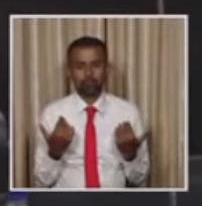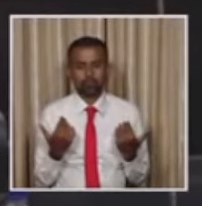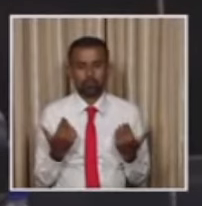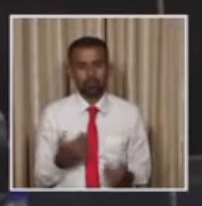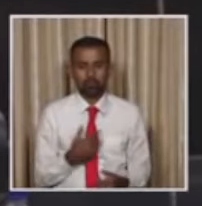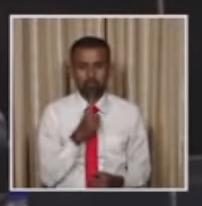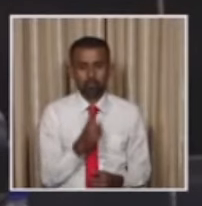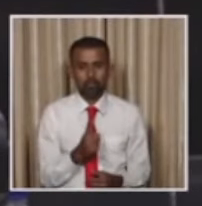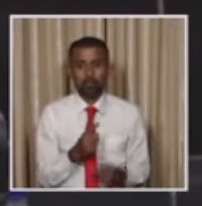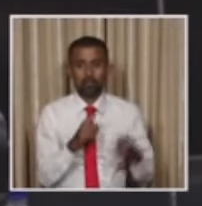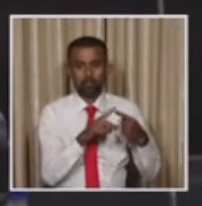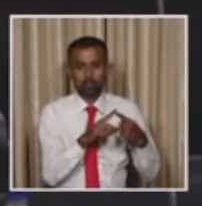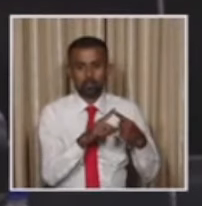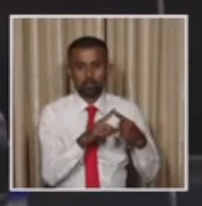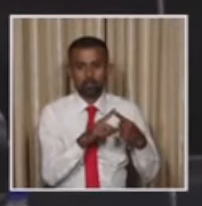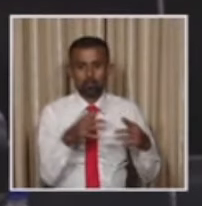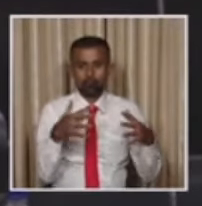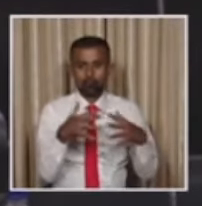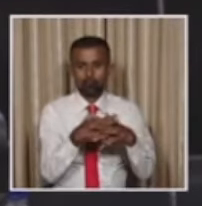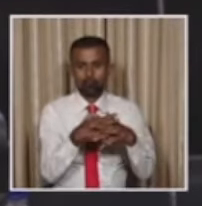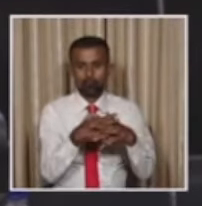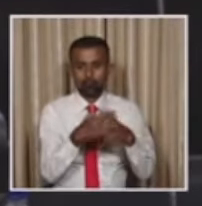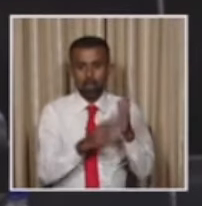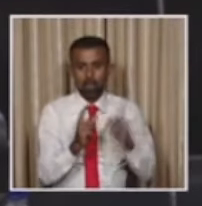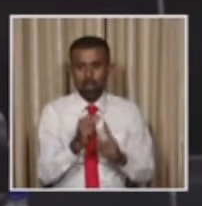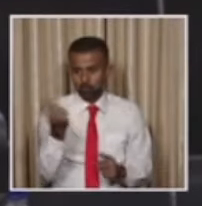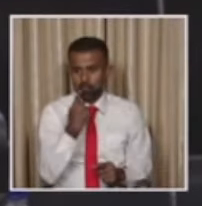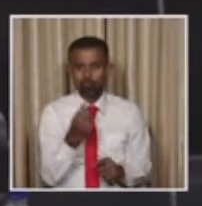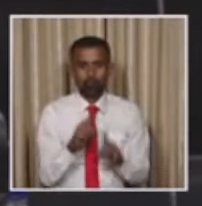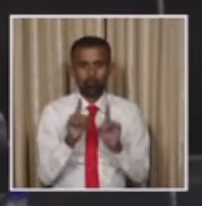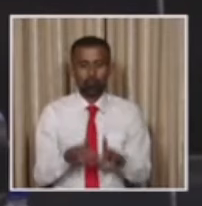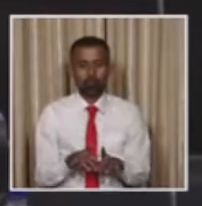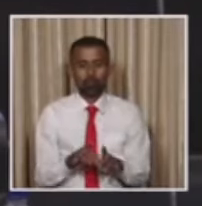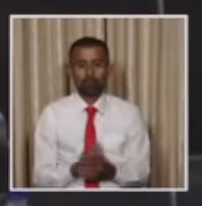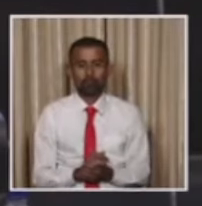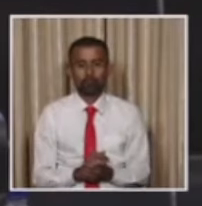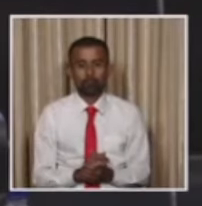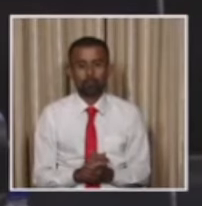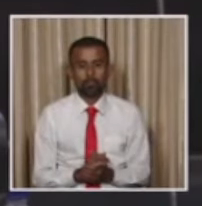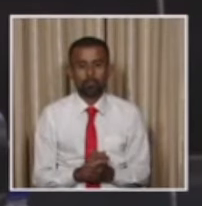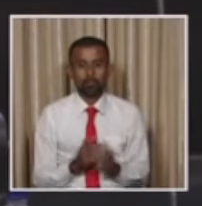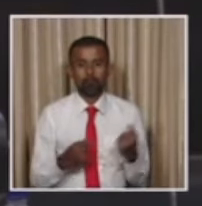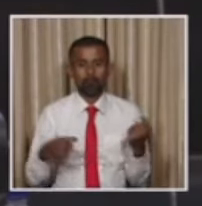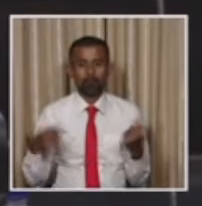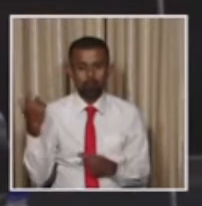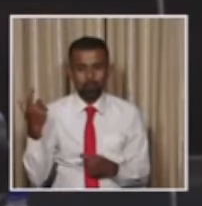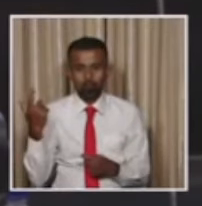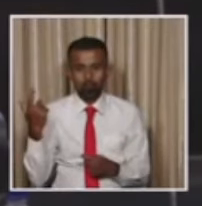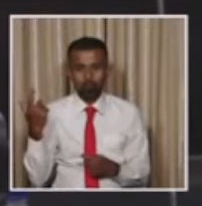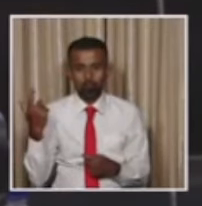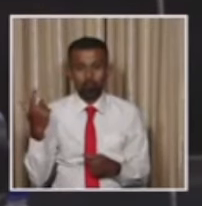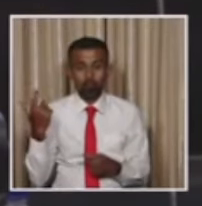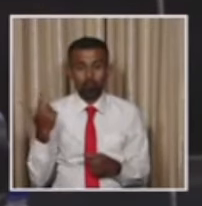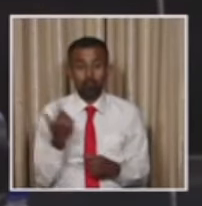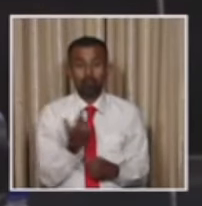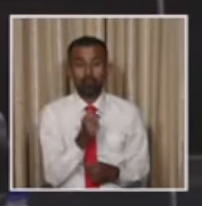මොනවද කළ යුත්තේ කියලා එක විජේදාස ඇමතුමා කිව්වා වාගේ අර යමක් වික්කහම ඒකේ